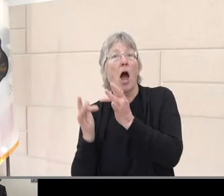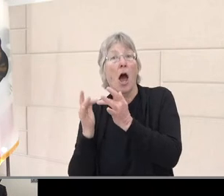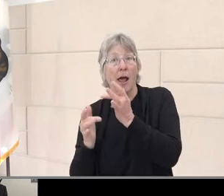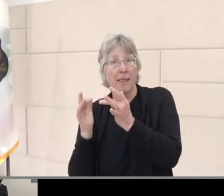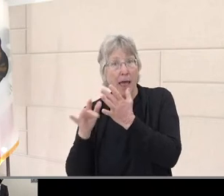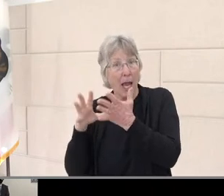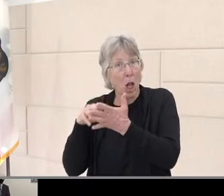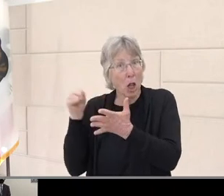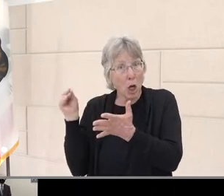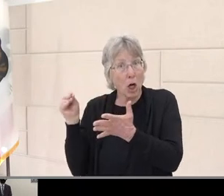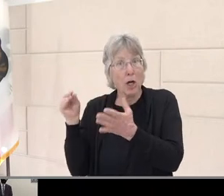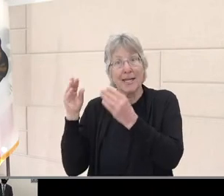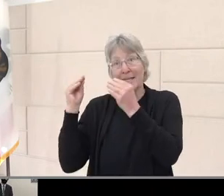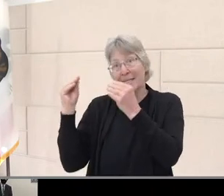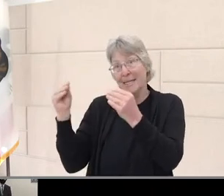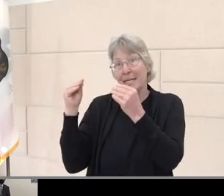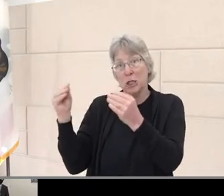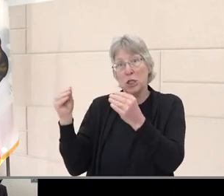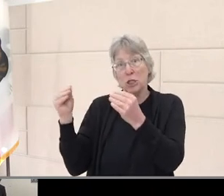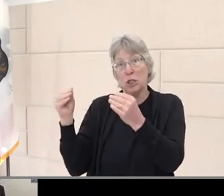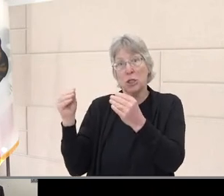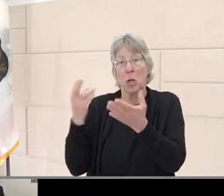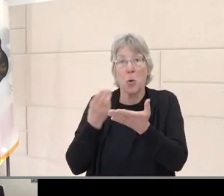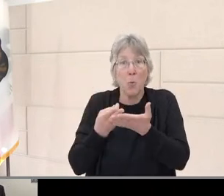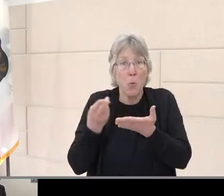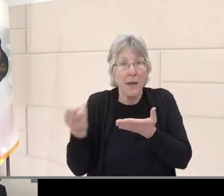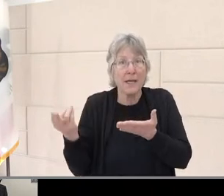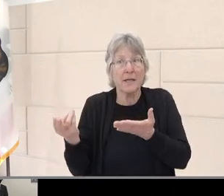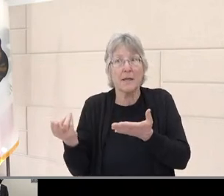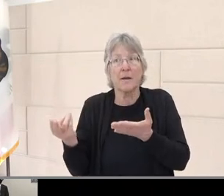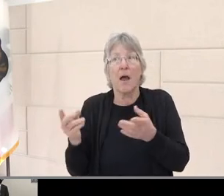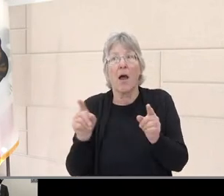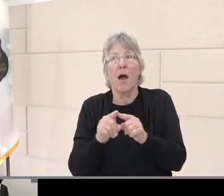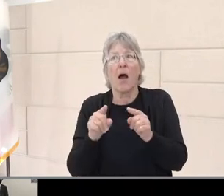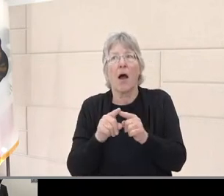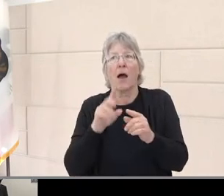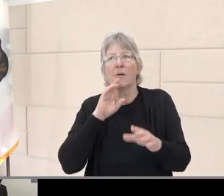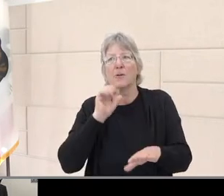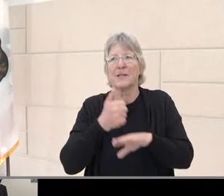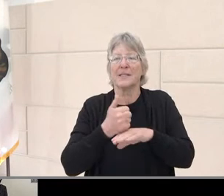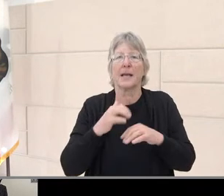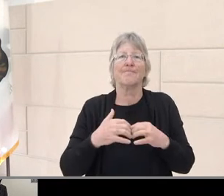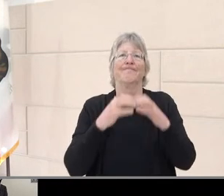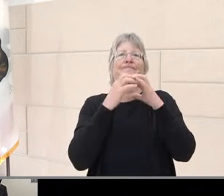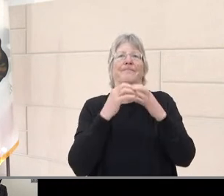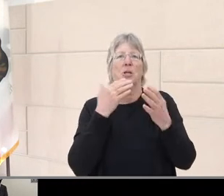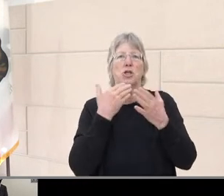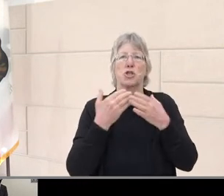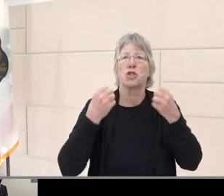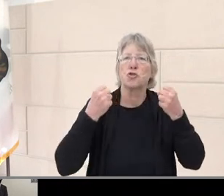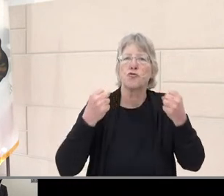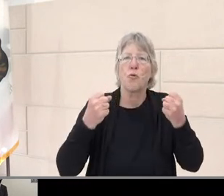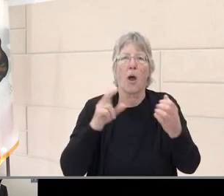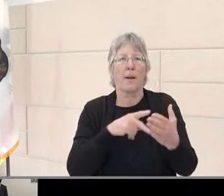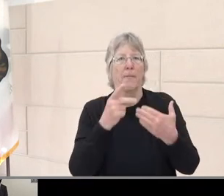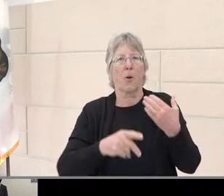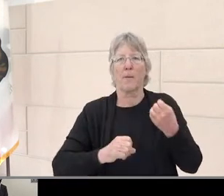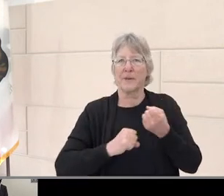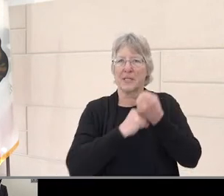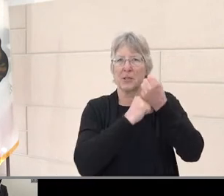ក្នុងការបង្ហាត់តាមរយៈអនឡាញហើយមានធនធានដើម្បីឲ្យមានកម្មវិធីនេះមាន